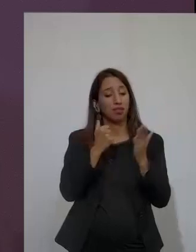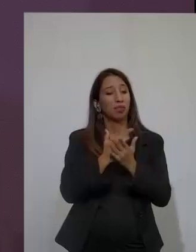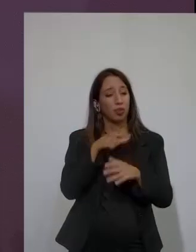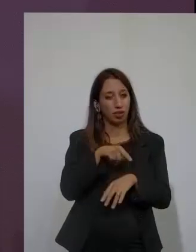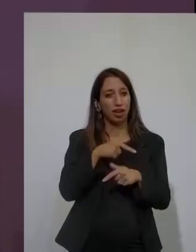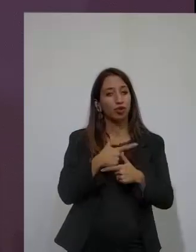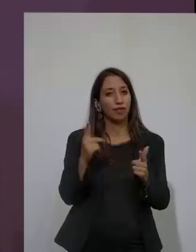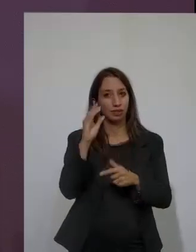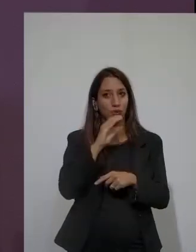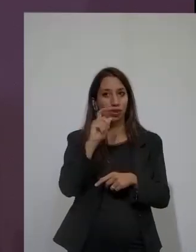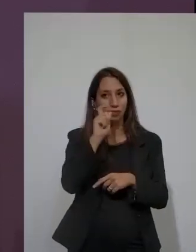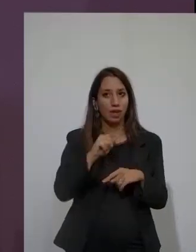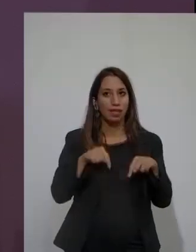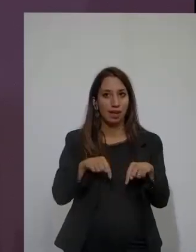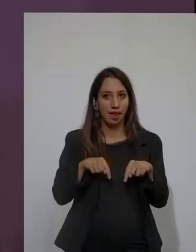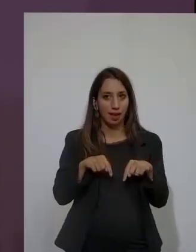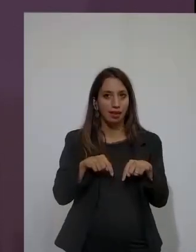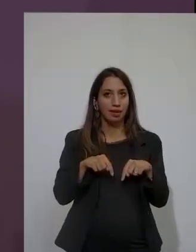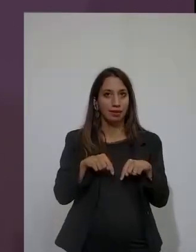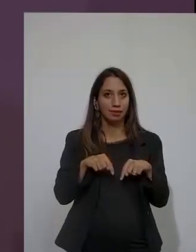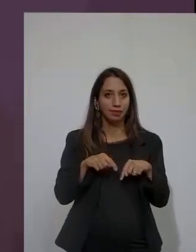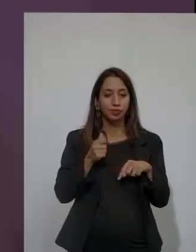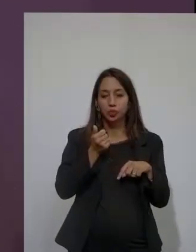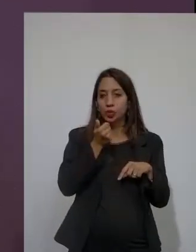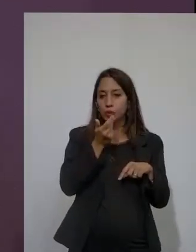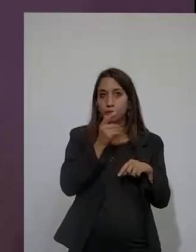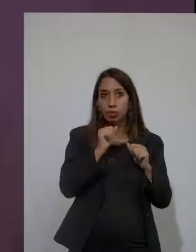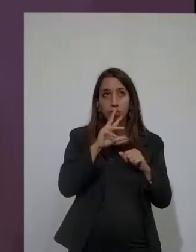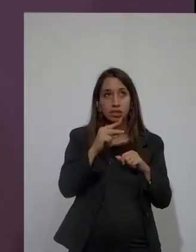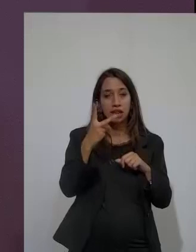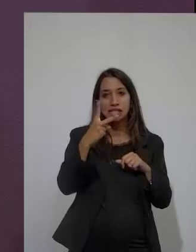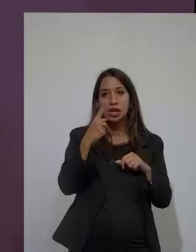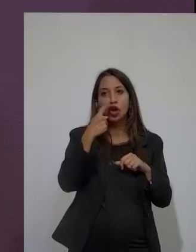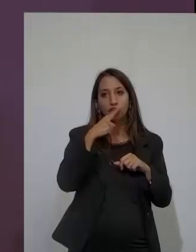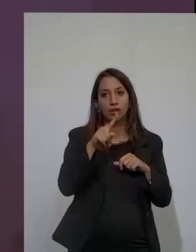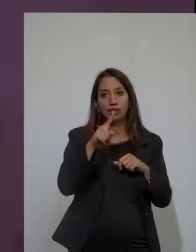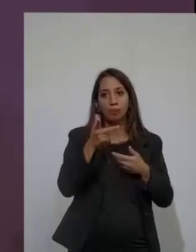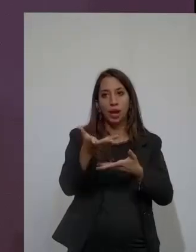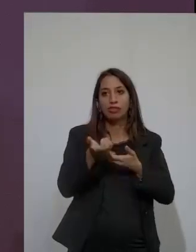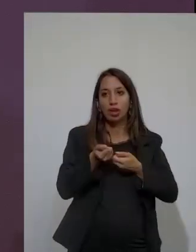italiana e per esattezza e per numeri rappresenta la seconda tipologia ricettiva.